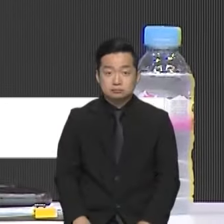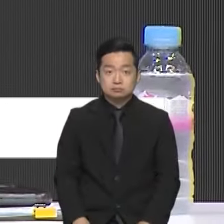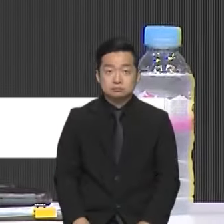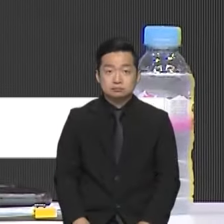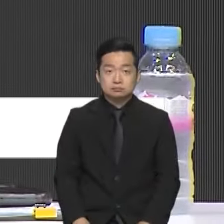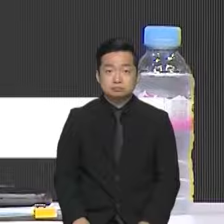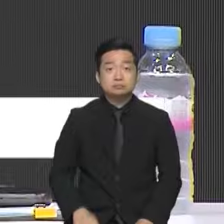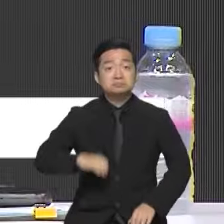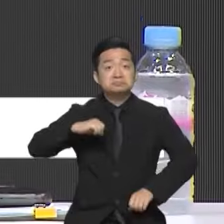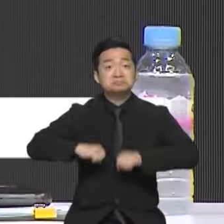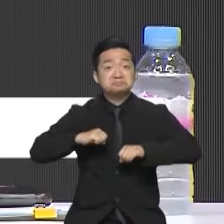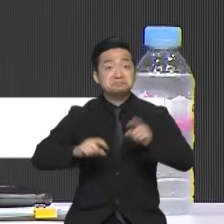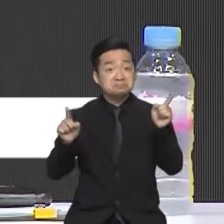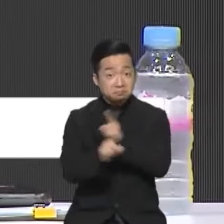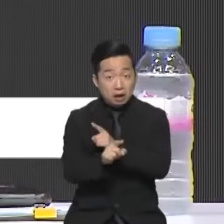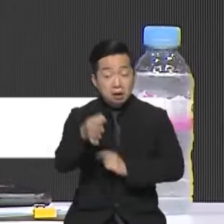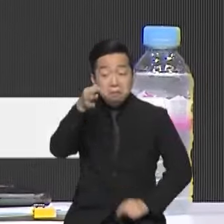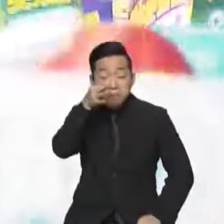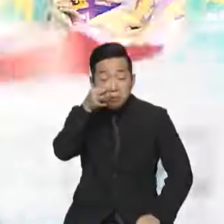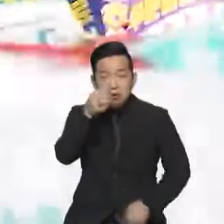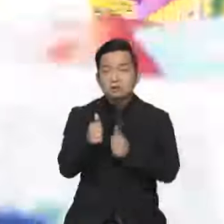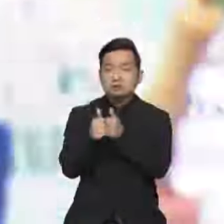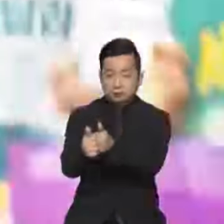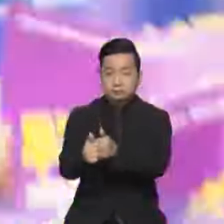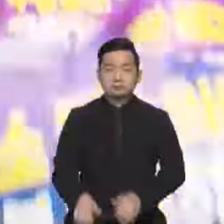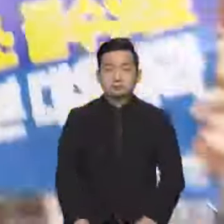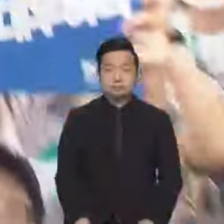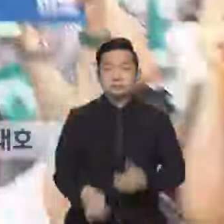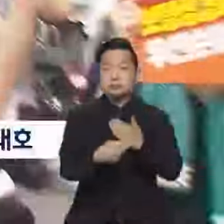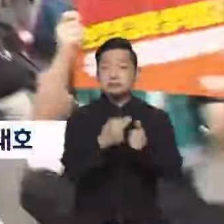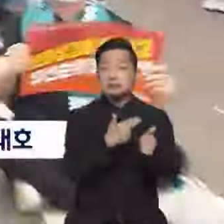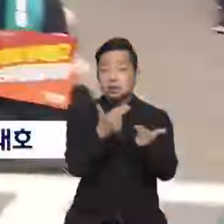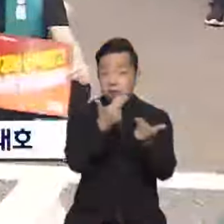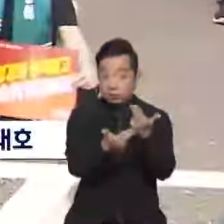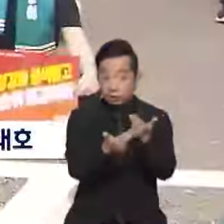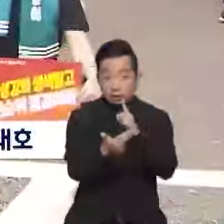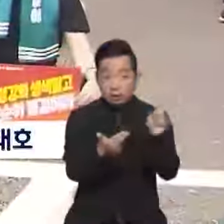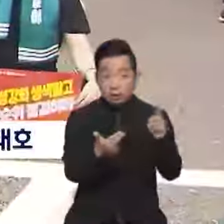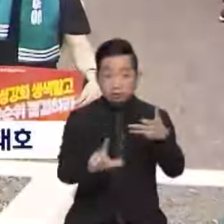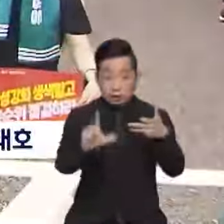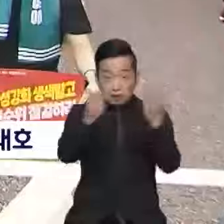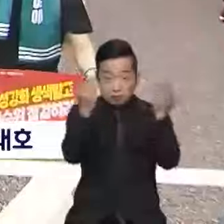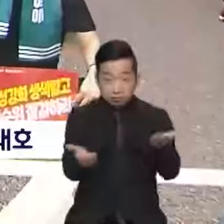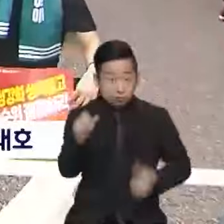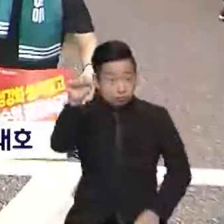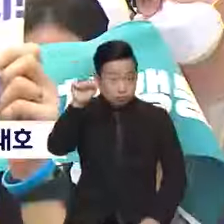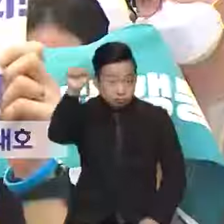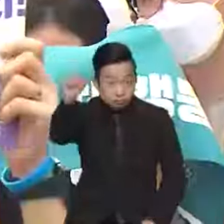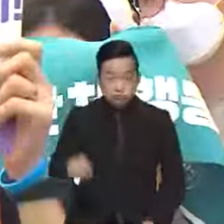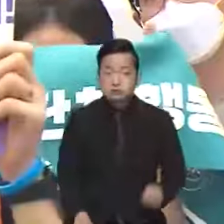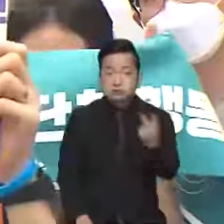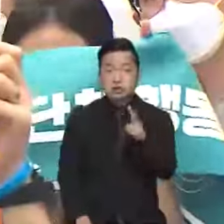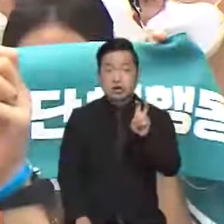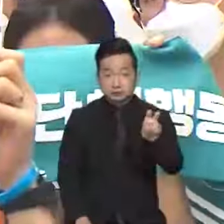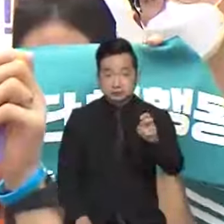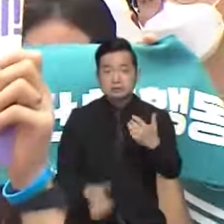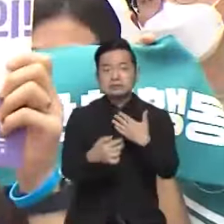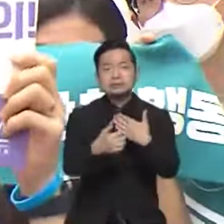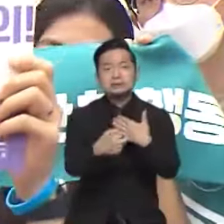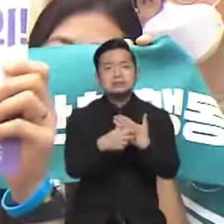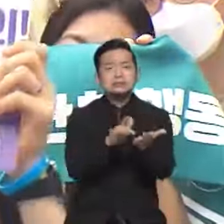변화를 보이느냐에 달려 있습니다. 의협 예고대로 18일 집단휴진을 강행한다면 2000년